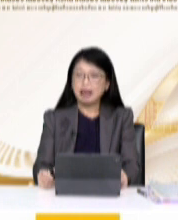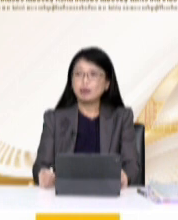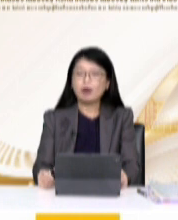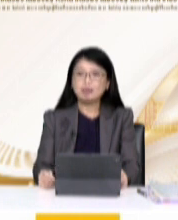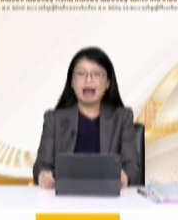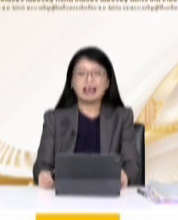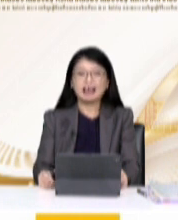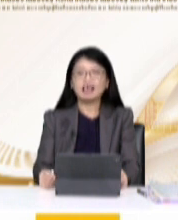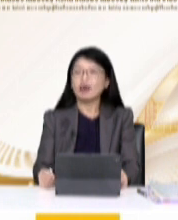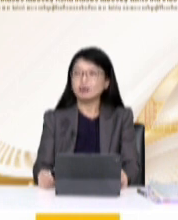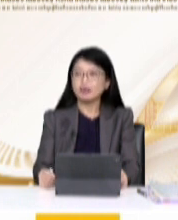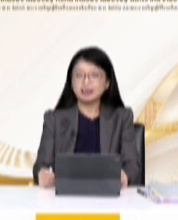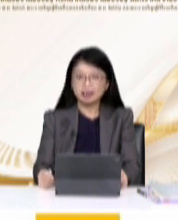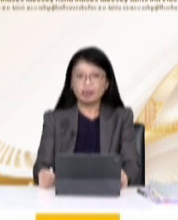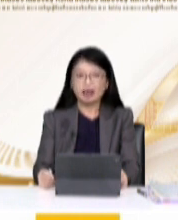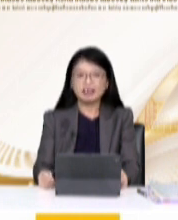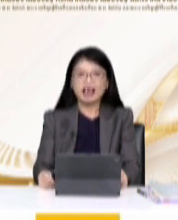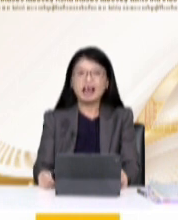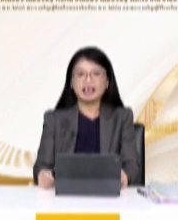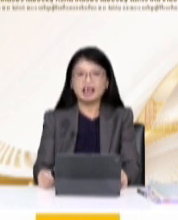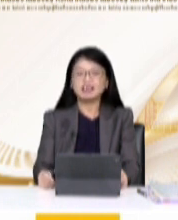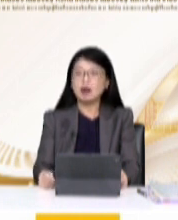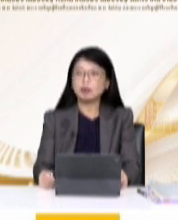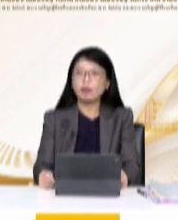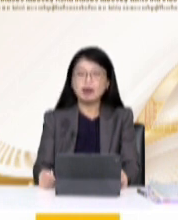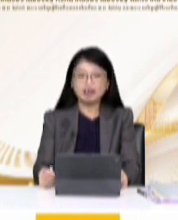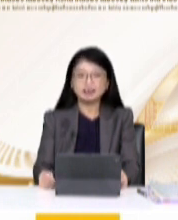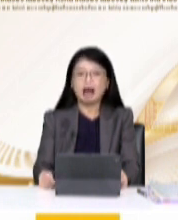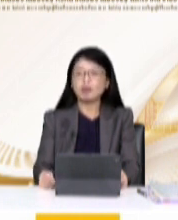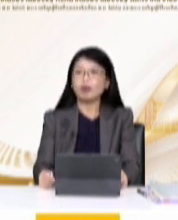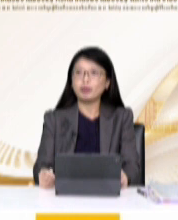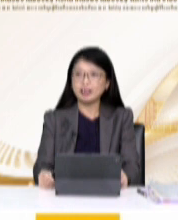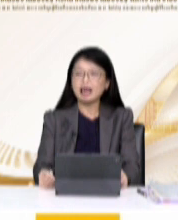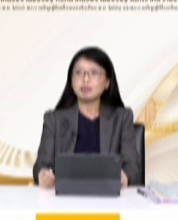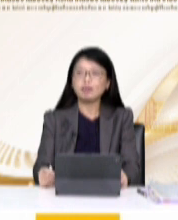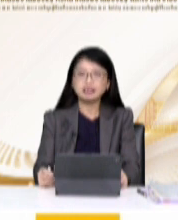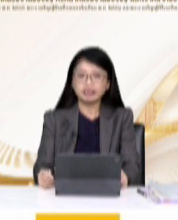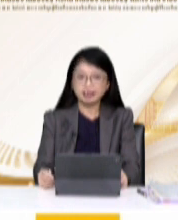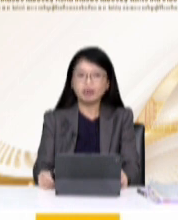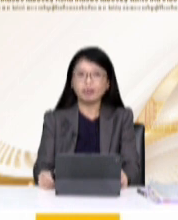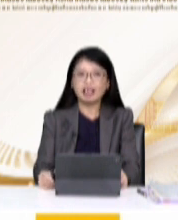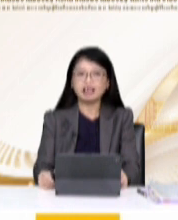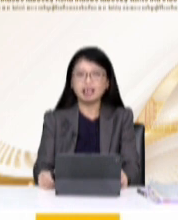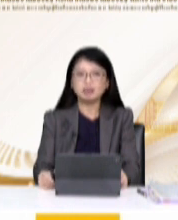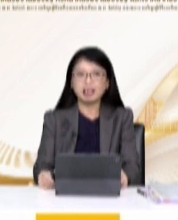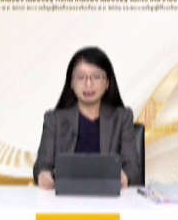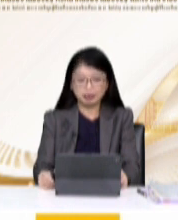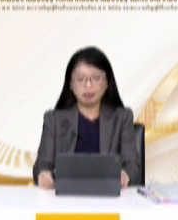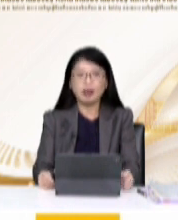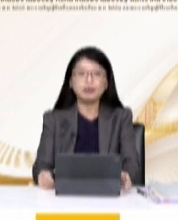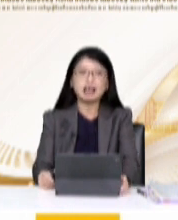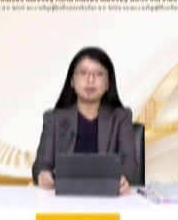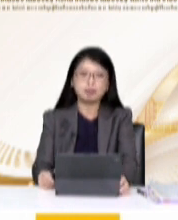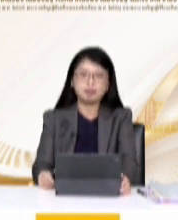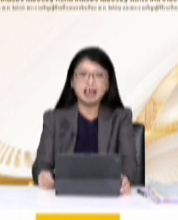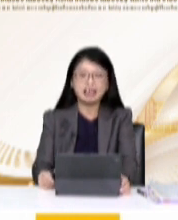ามารถดูความหมายนะคะของเจ้าหน้าที่ของรัฐได้นะคะตามตัวมาตรา3ของบทนิยามคำว่าเจ้าหน้าที่ของรัฐในพระราชบัญญัติว่า